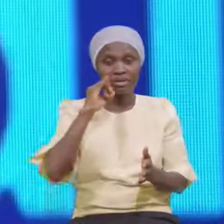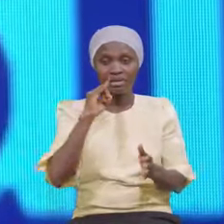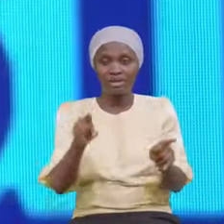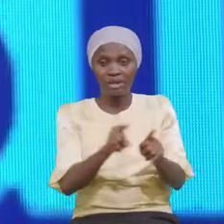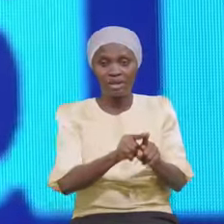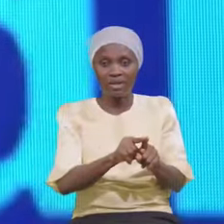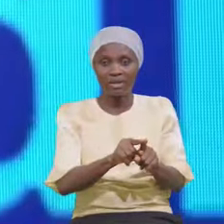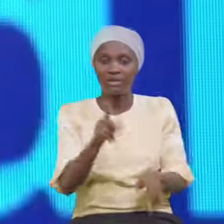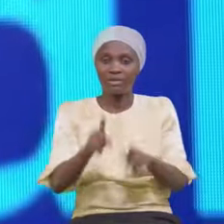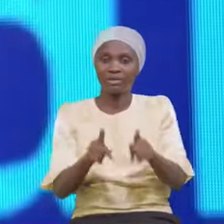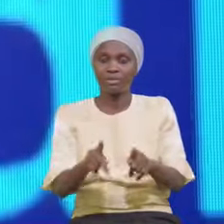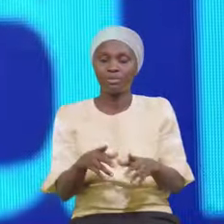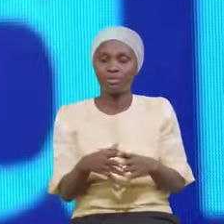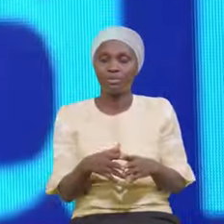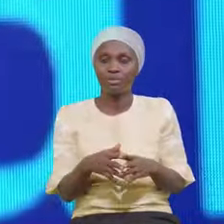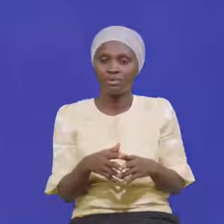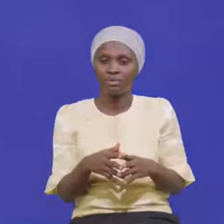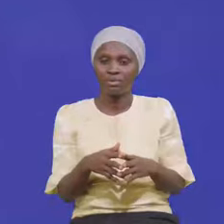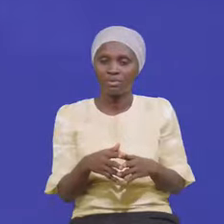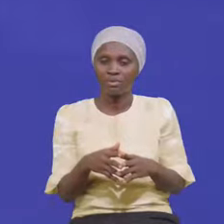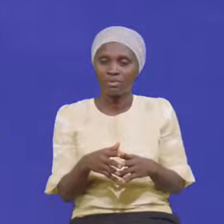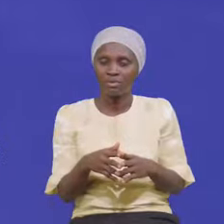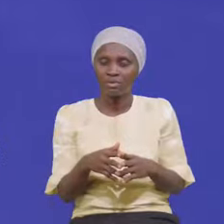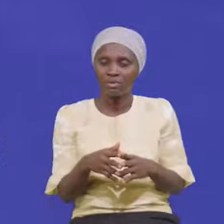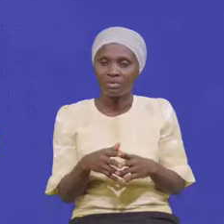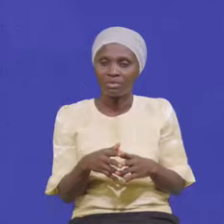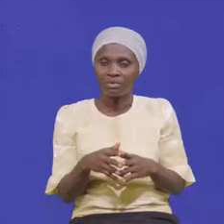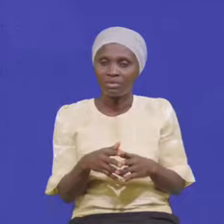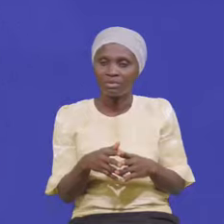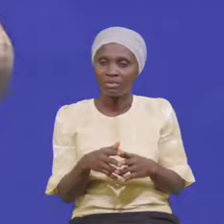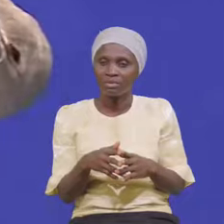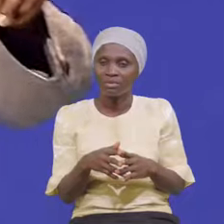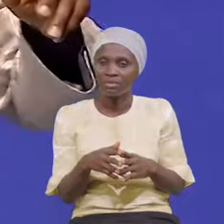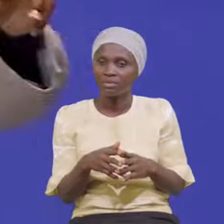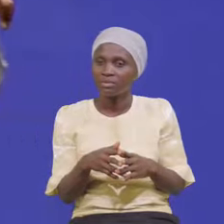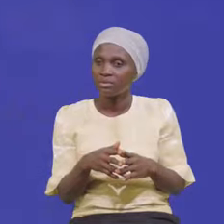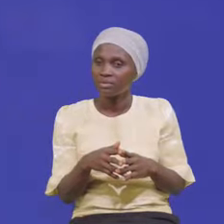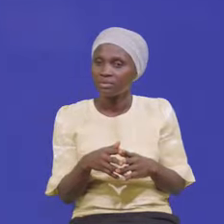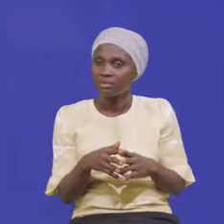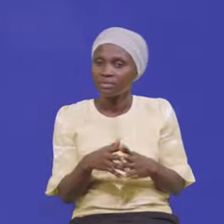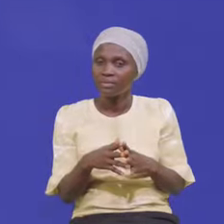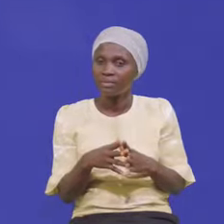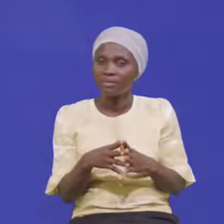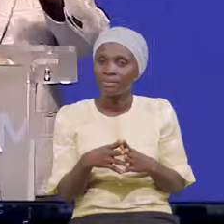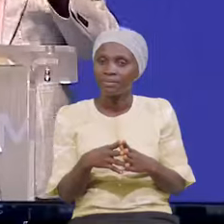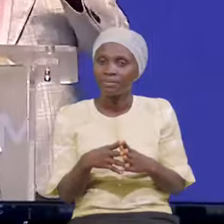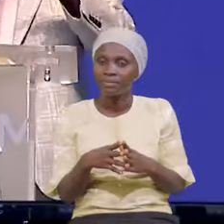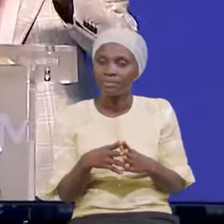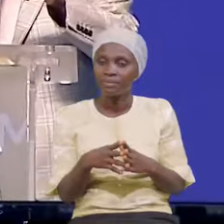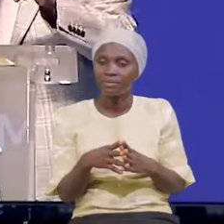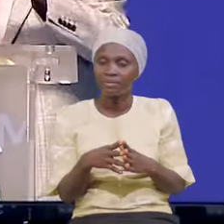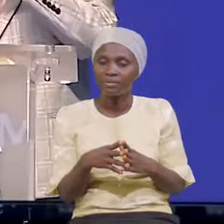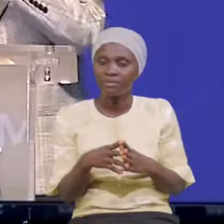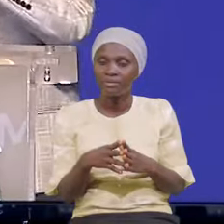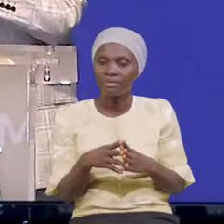are dreaming. కొంతమంది ఏమనుకున్నారంటే క్రీస్తు పైకెత్తబడ్డం అనే మాట చనిపోయిన తరువాత మరుద్ధానం చెందిన తరువాత జరగబోయే కార్యం ఒక